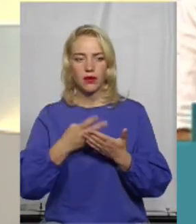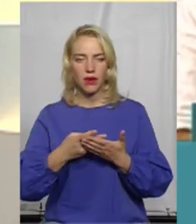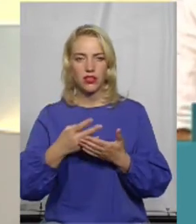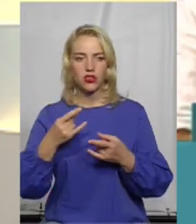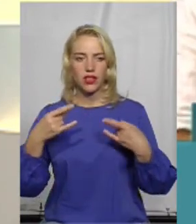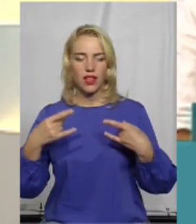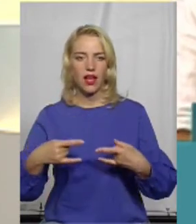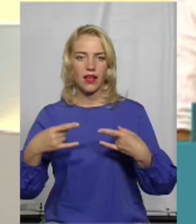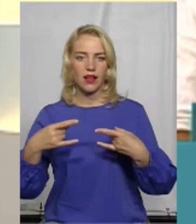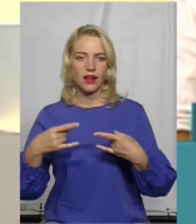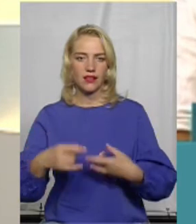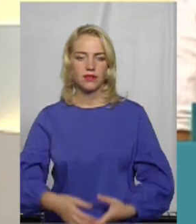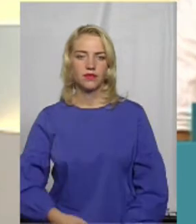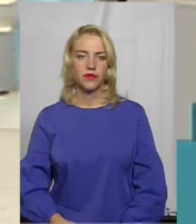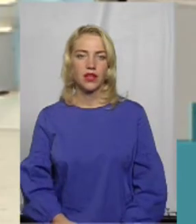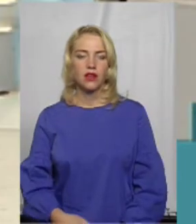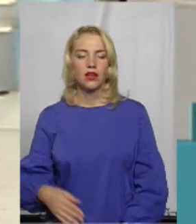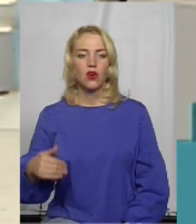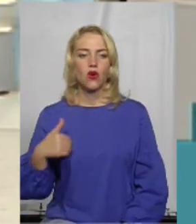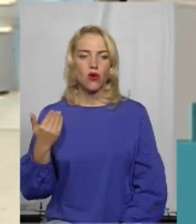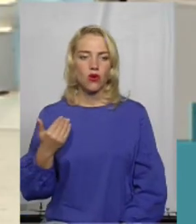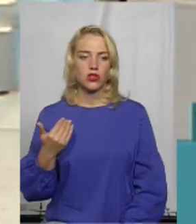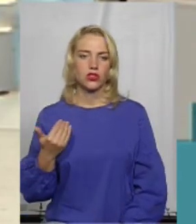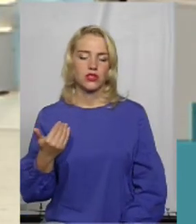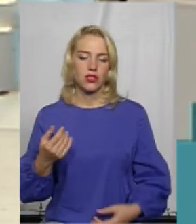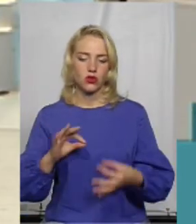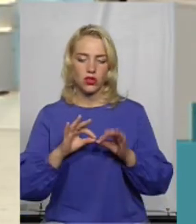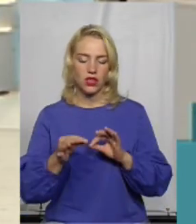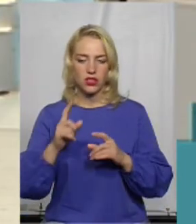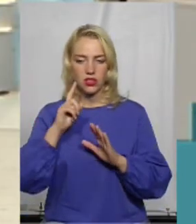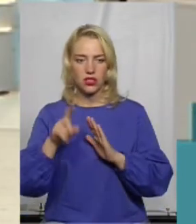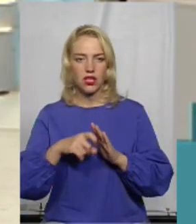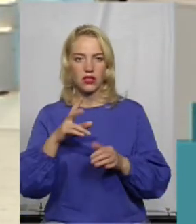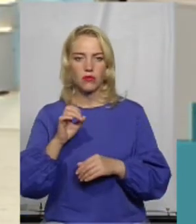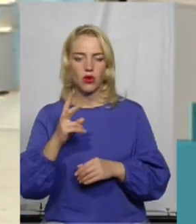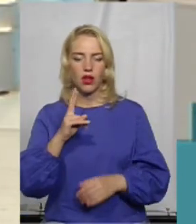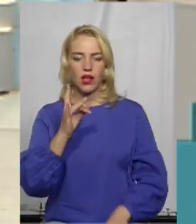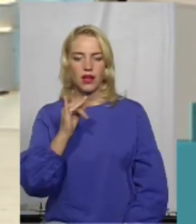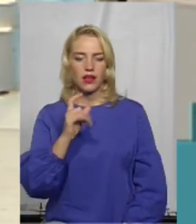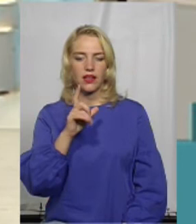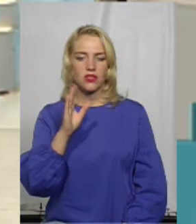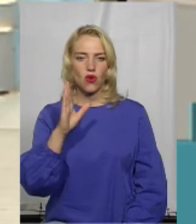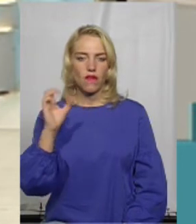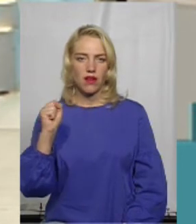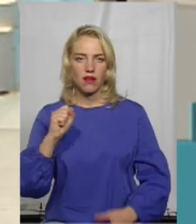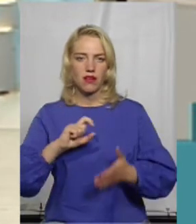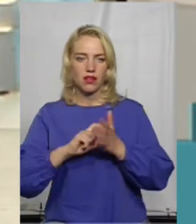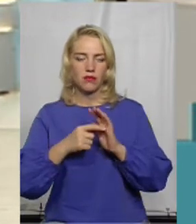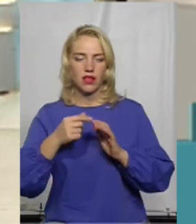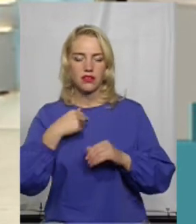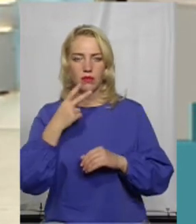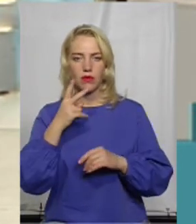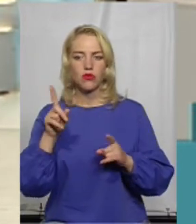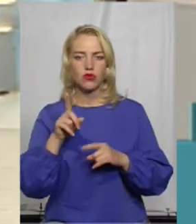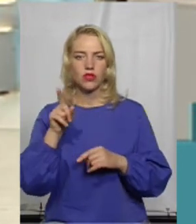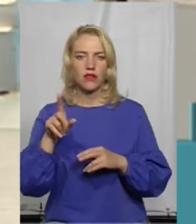бачите на екрані. Хочеться докладніше дізнатися про кризову кімнату. В сюжеті йшла мова,